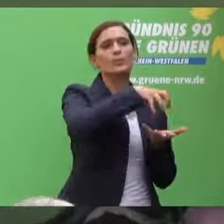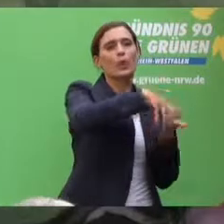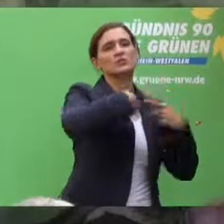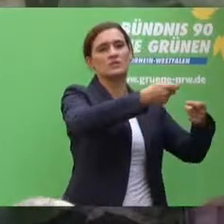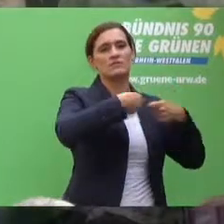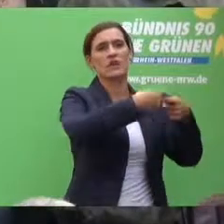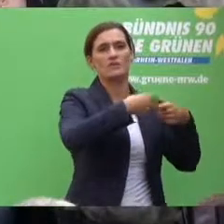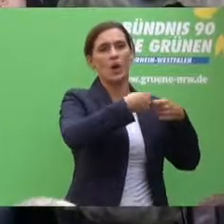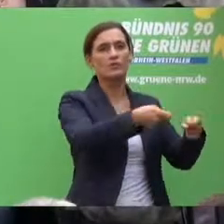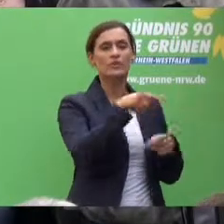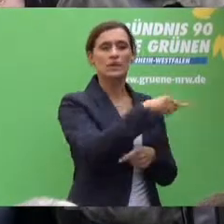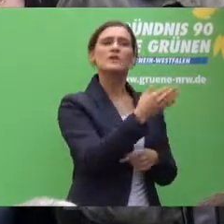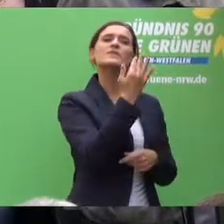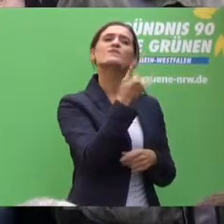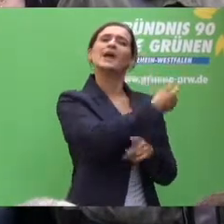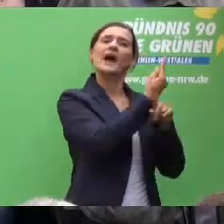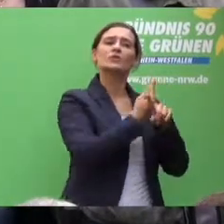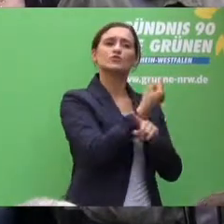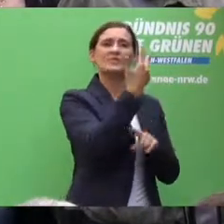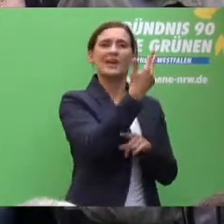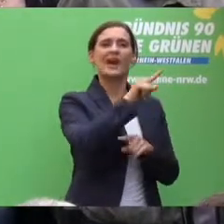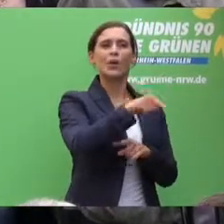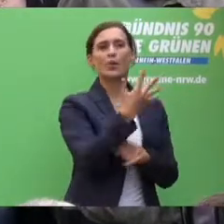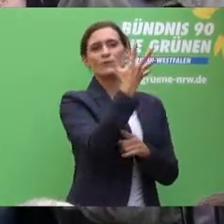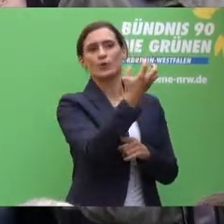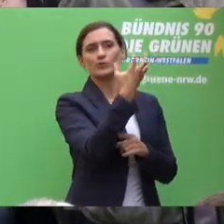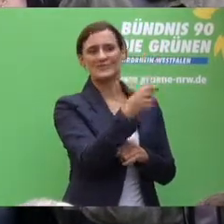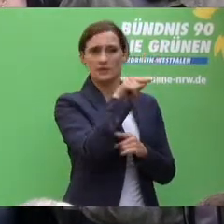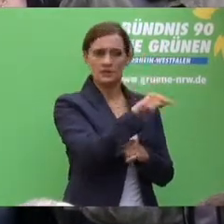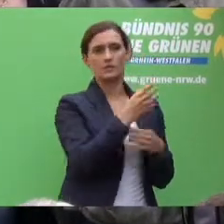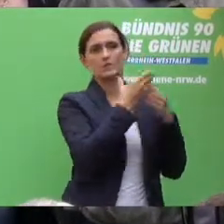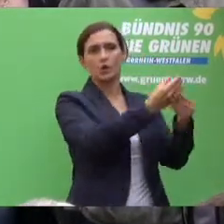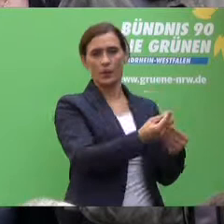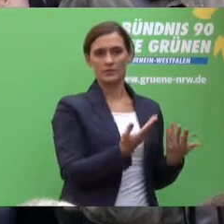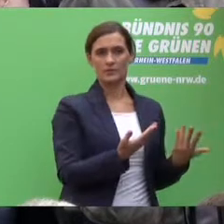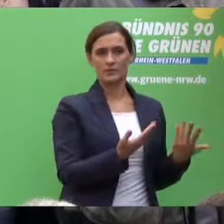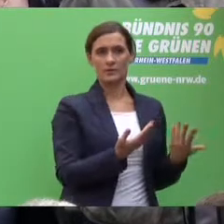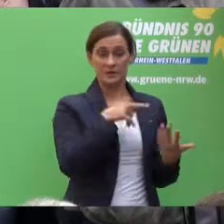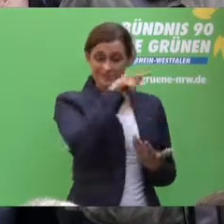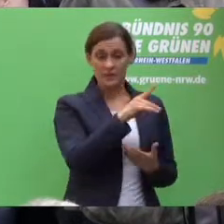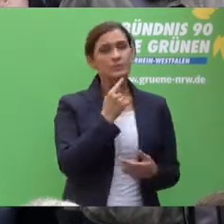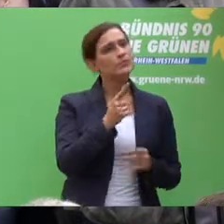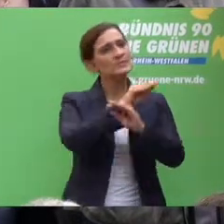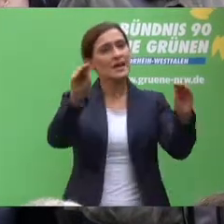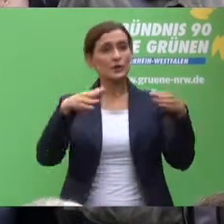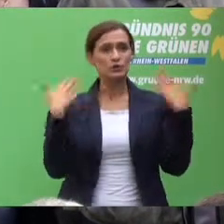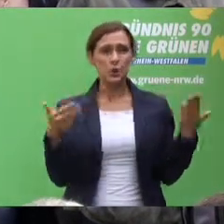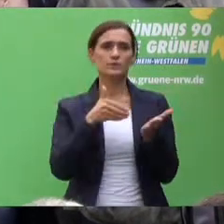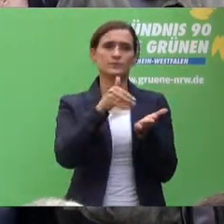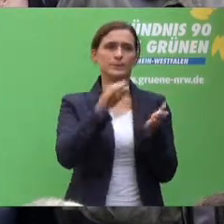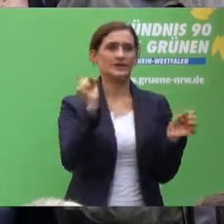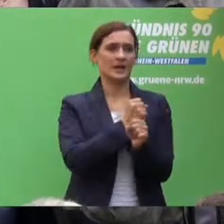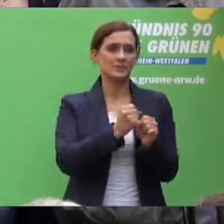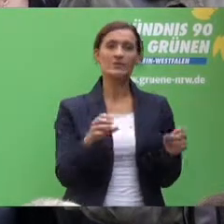verkauft, für 3,50 Euro die Stunde nach Hause geht. Ich sage Ihnen, das geht nicht mehr. Wir